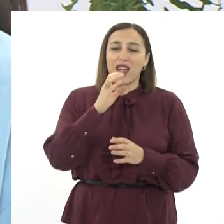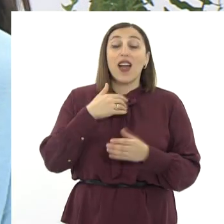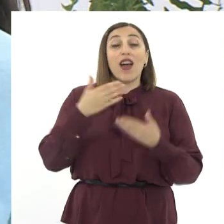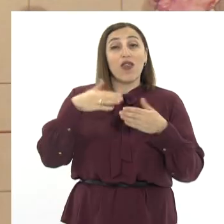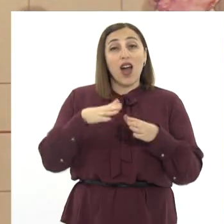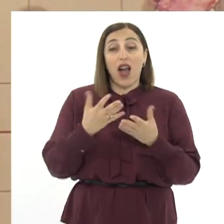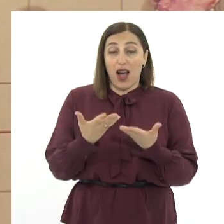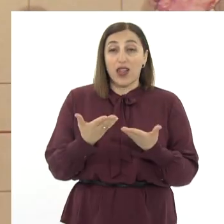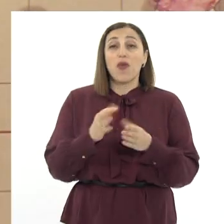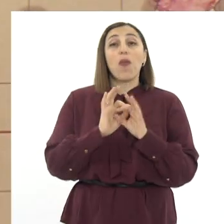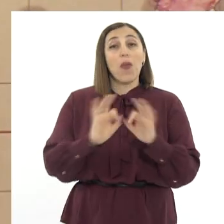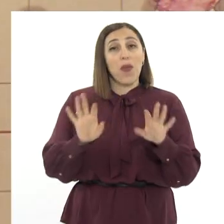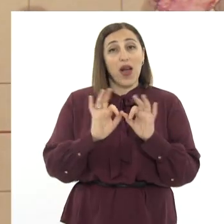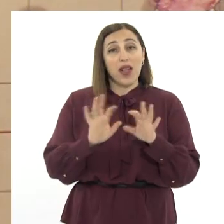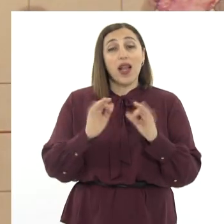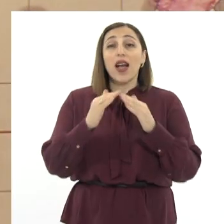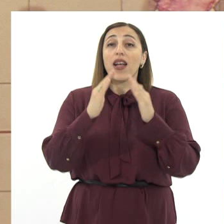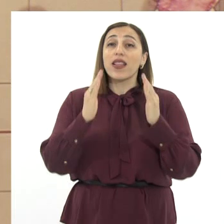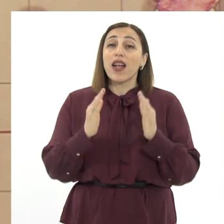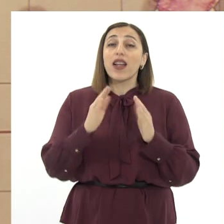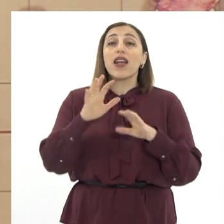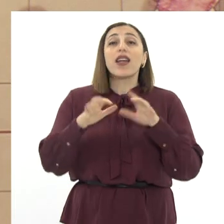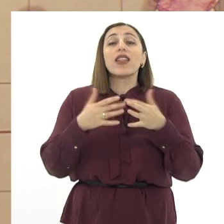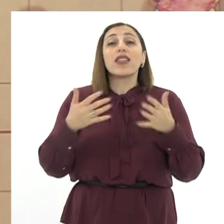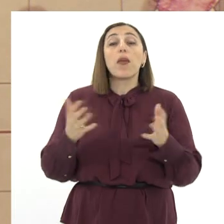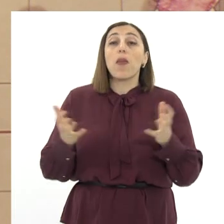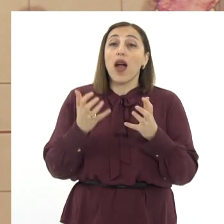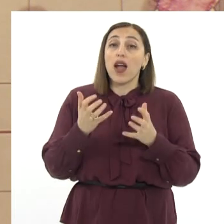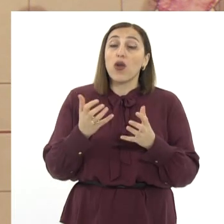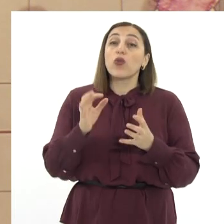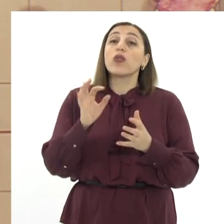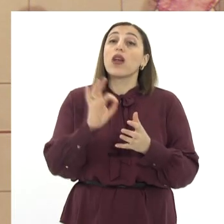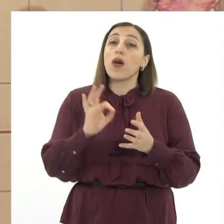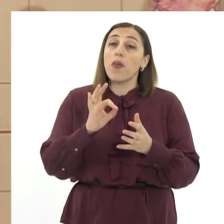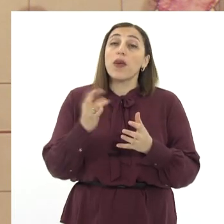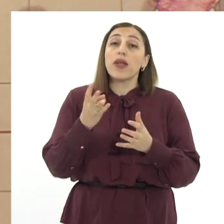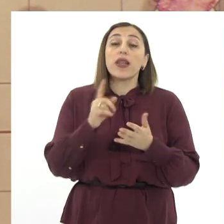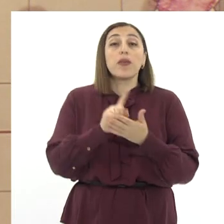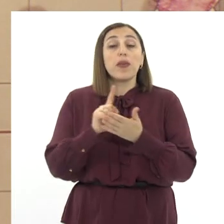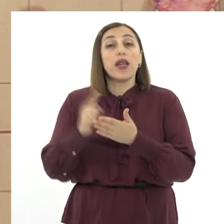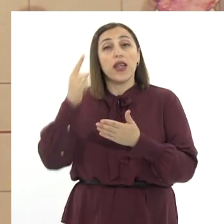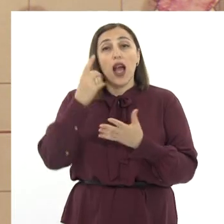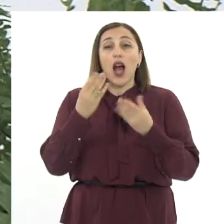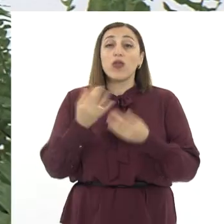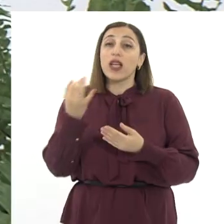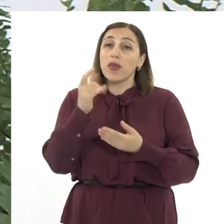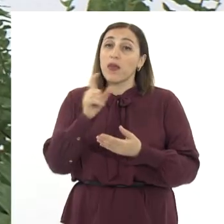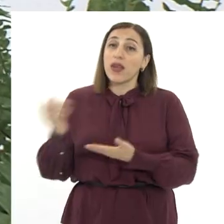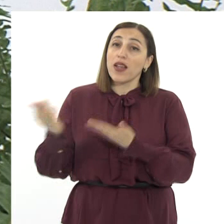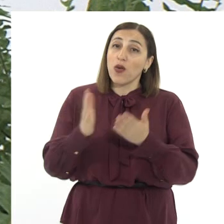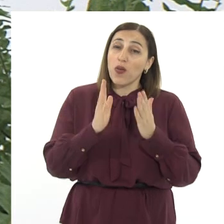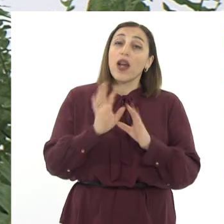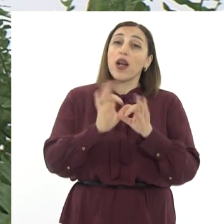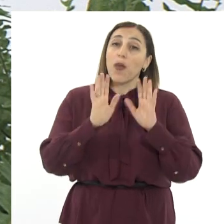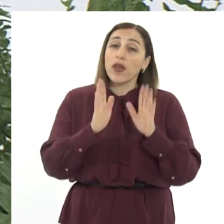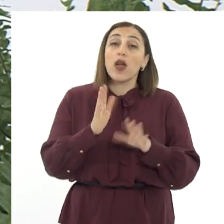շունիկ։ Մենք որոշեցինք, որ ճիշտ լինի այս հաղորդման ընթացքում պատմել, թե տանը կենթանի պահելու որոշում կայացնելուց առաջ ինչ արժե իմանալ։ Այսօր հետաքրքիր